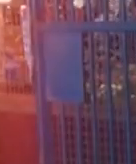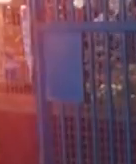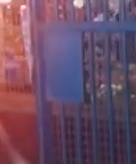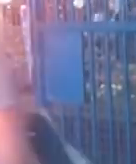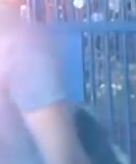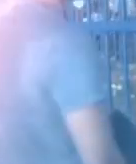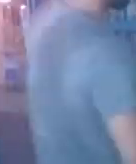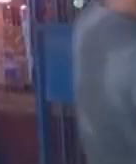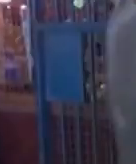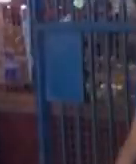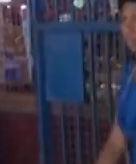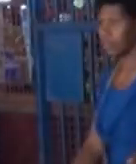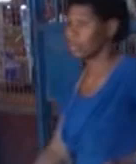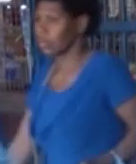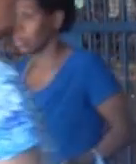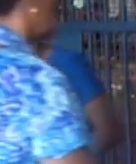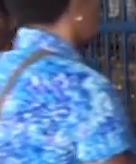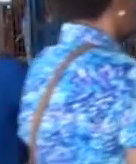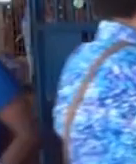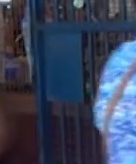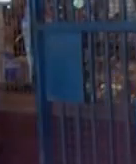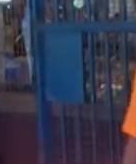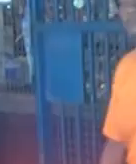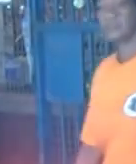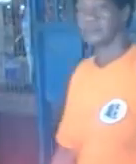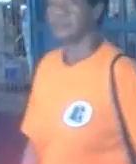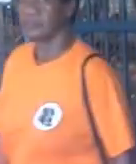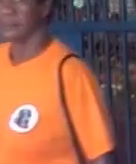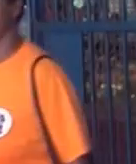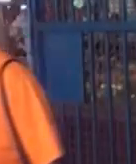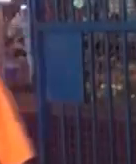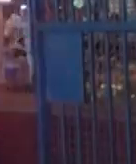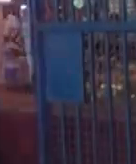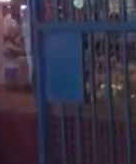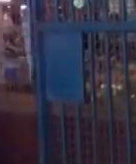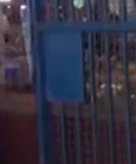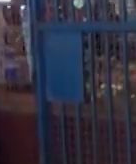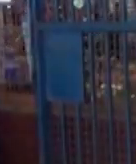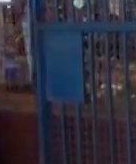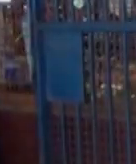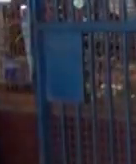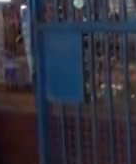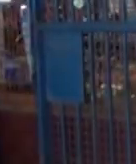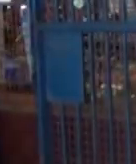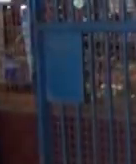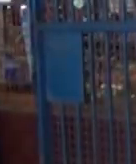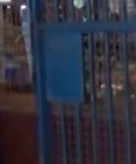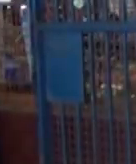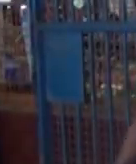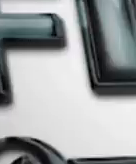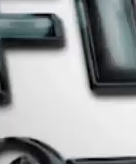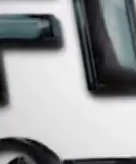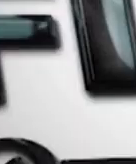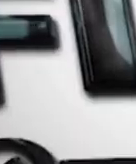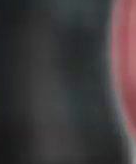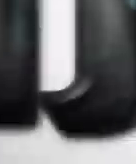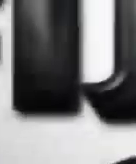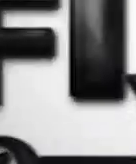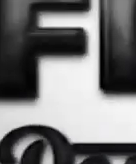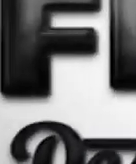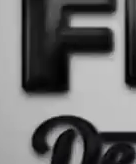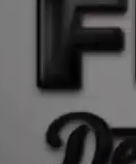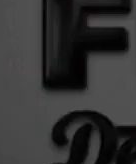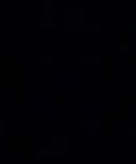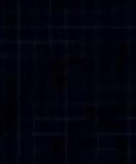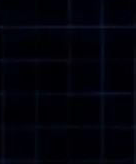कुमार साहब नायक है गोंगवा लुगु लटोका रेडियो फीजी 2 में पुराना गाना लगे हमें बहुत अच्छा लगे रेडियो फीजी